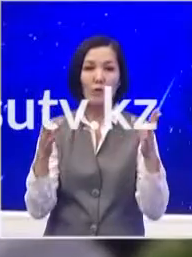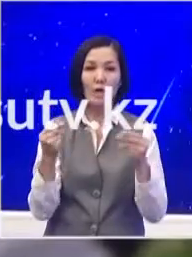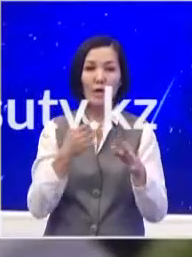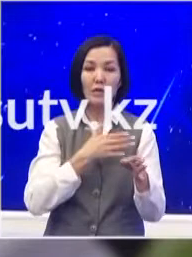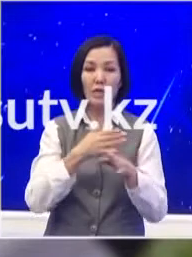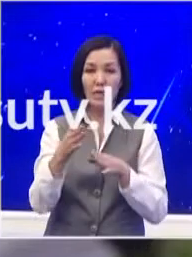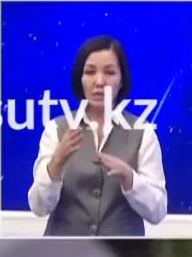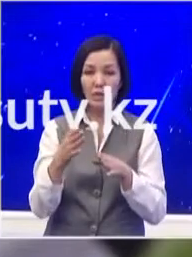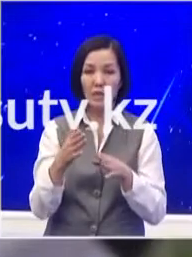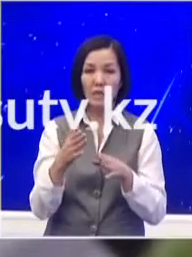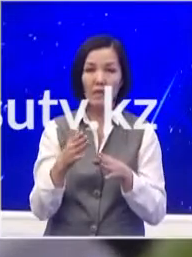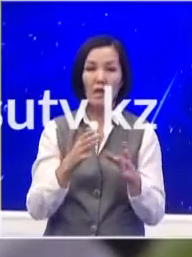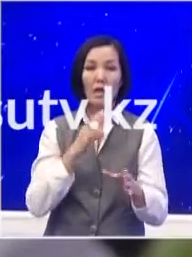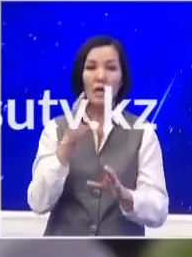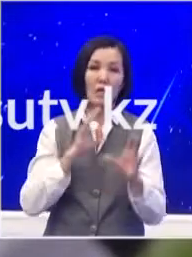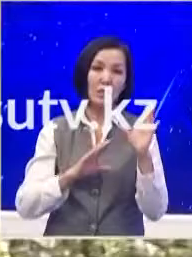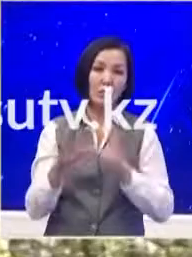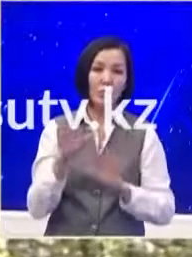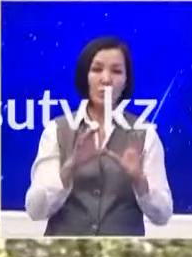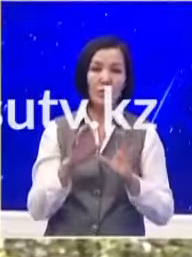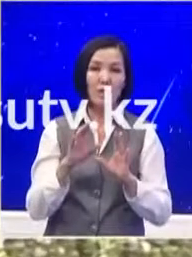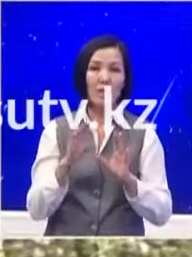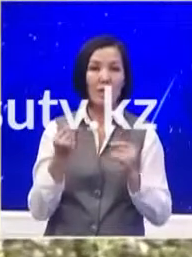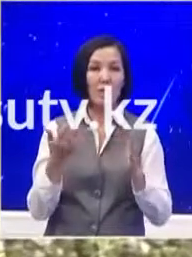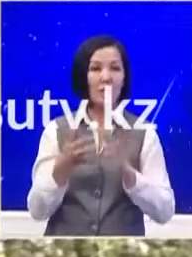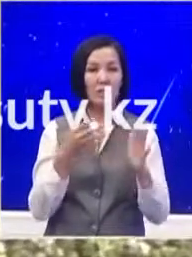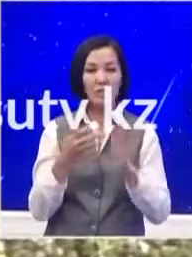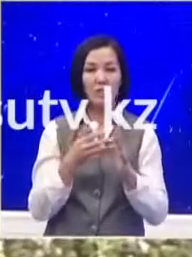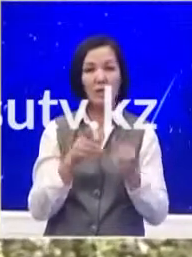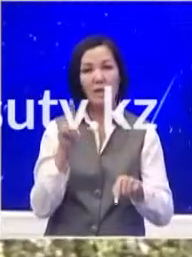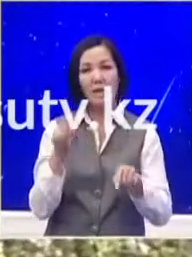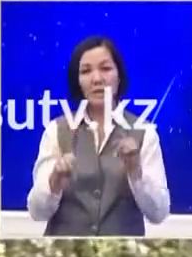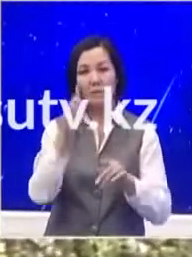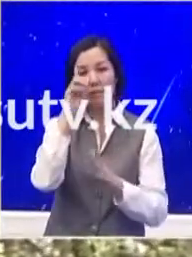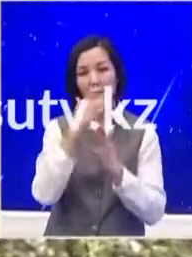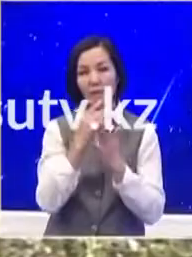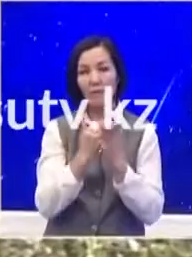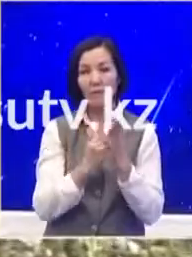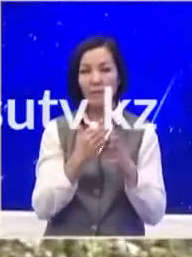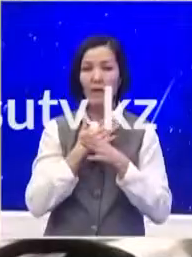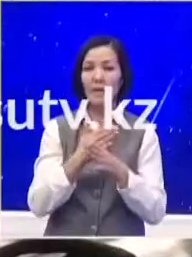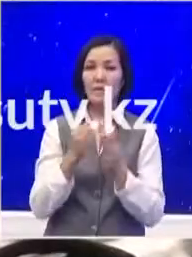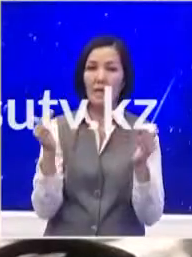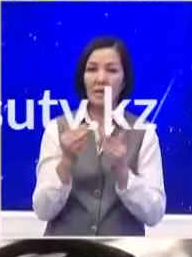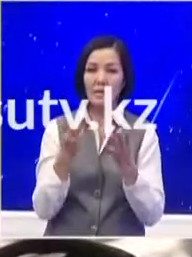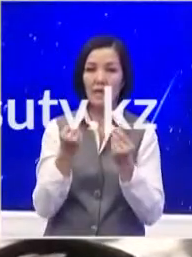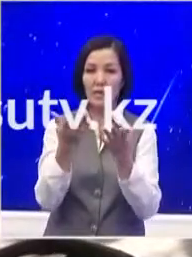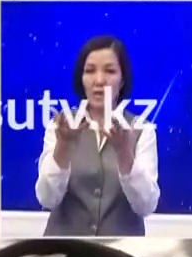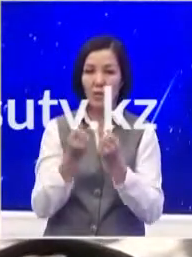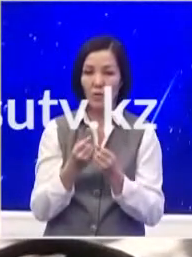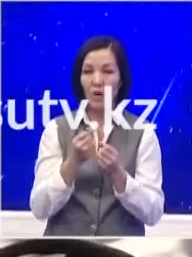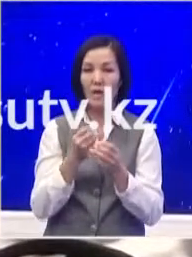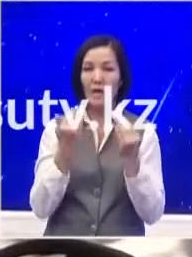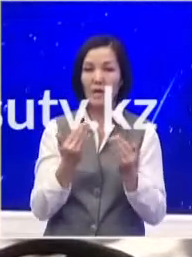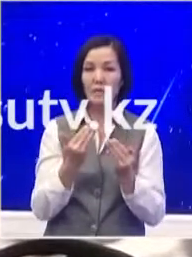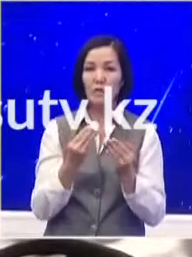қаржыға жет. Оған институттың шамасы жетпейді. Десе де кейбір мемлекеттік бағдарламалар аясында азынаулық қаржымен бақты ұстап